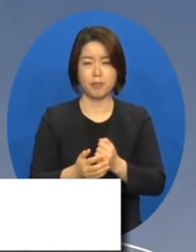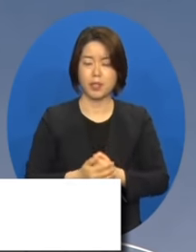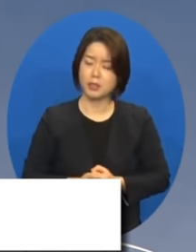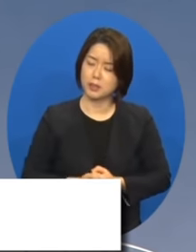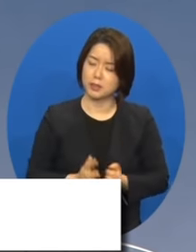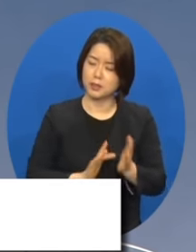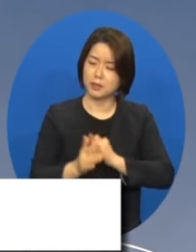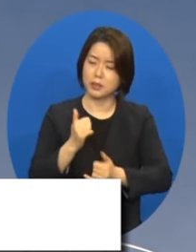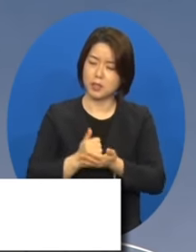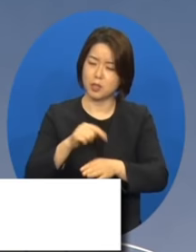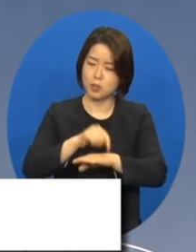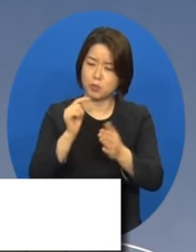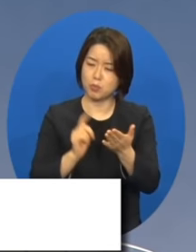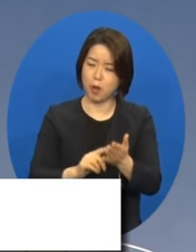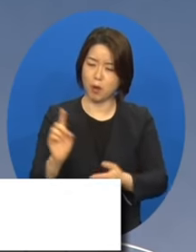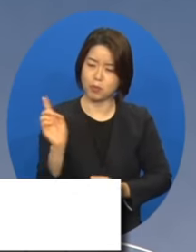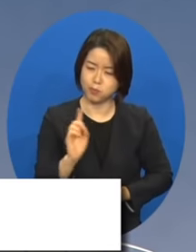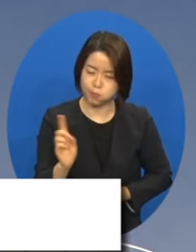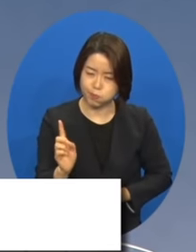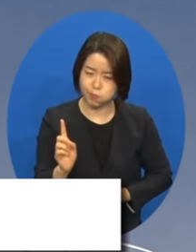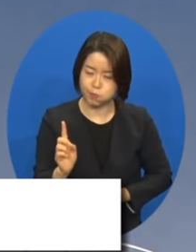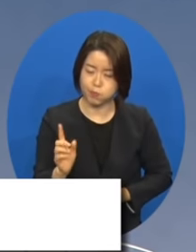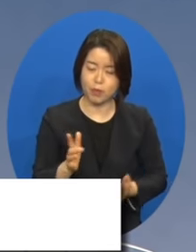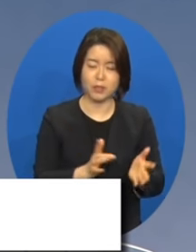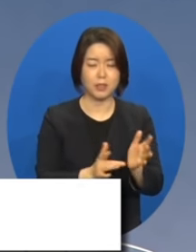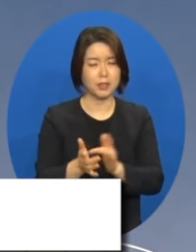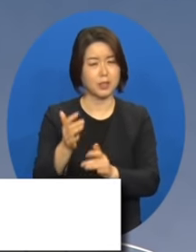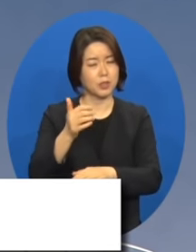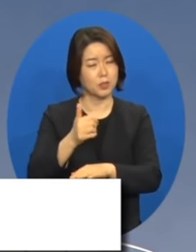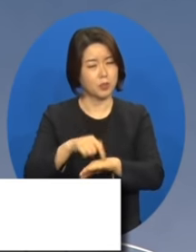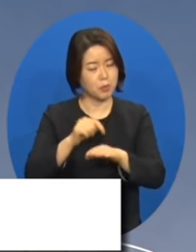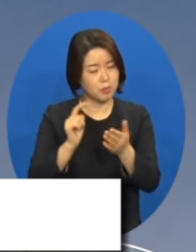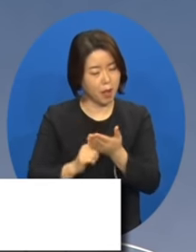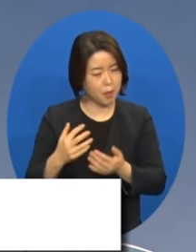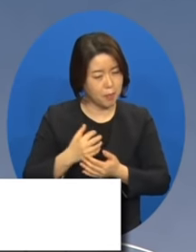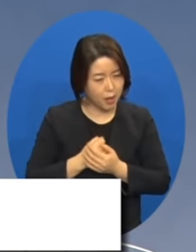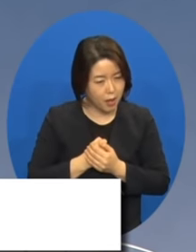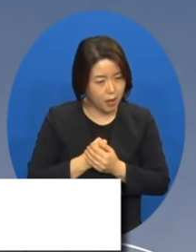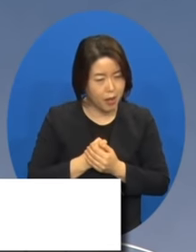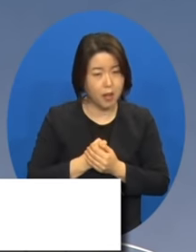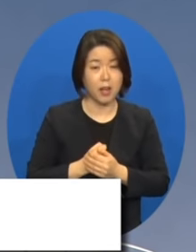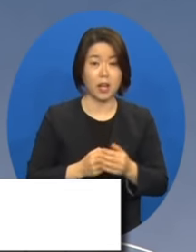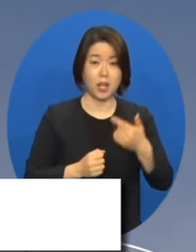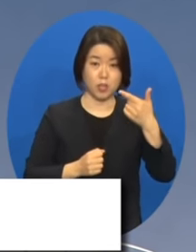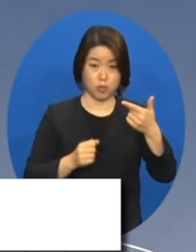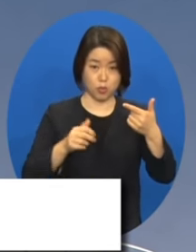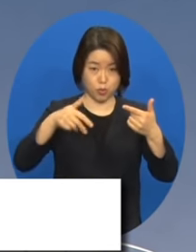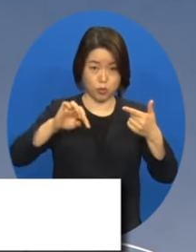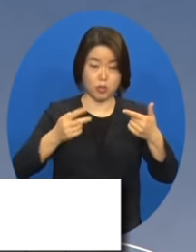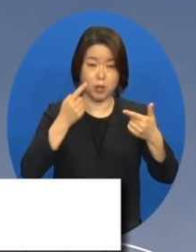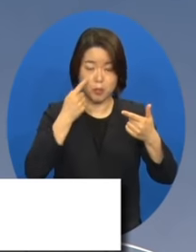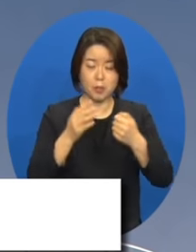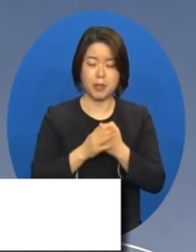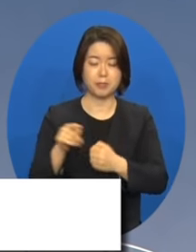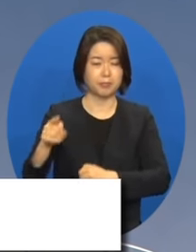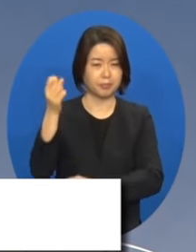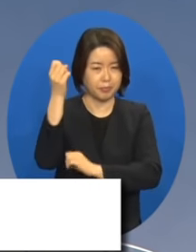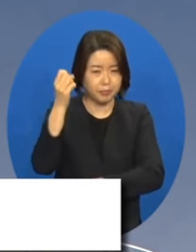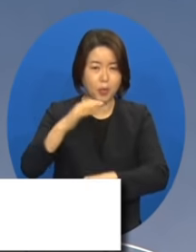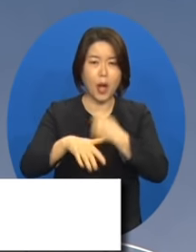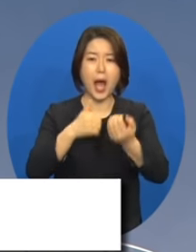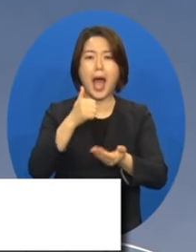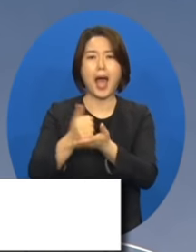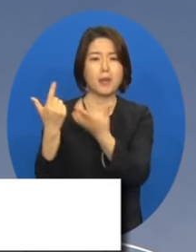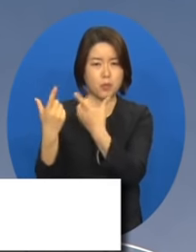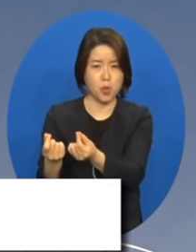예수님의 마음이 어떤 것이 길래 예수님의 마음을 풍어 라고 하는 것일까요 6절 부터 보면 그는 근본 하나님의 본체 시나